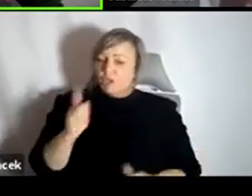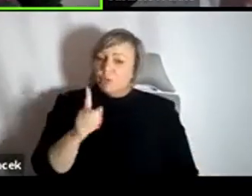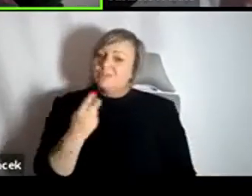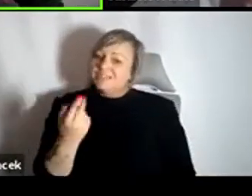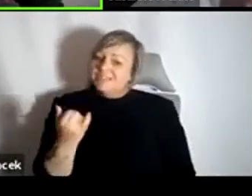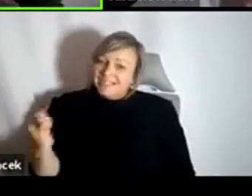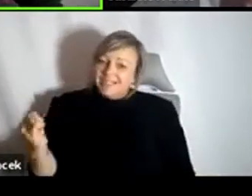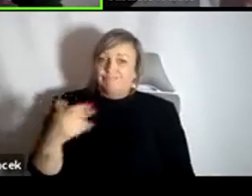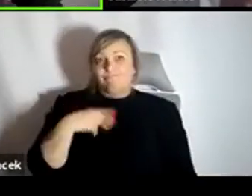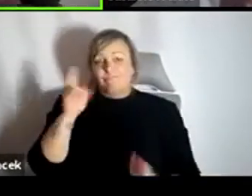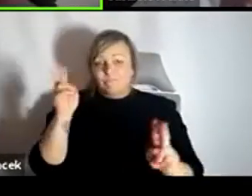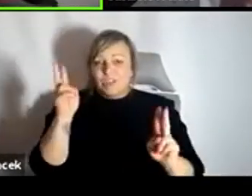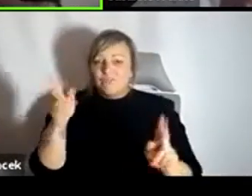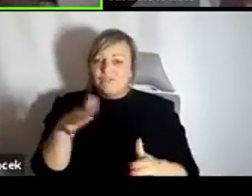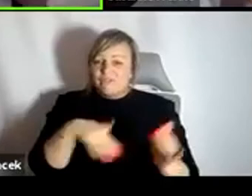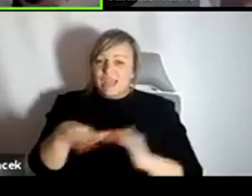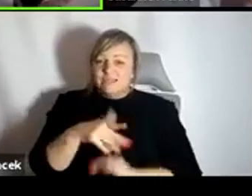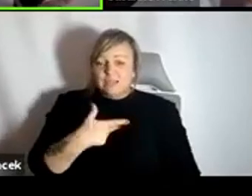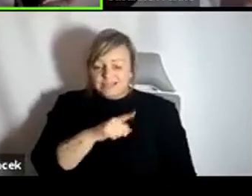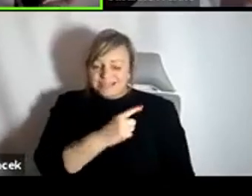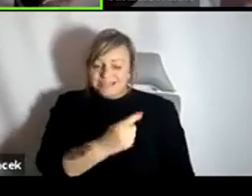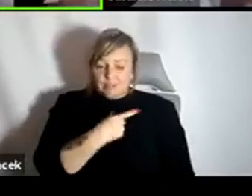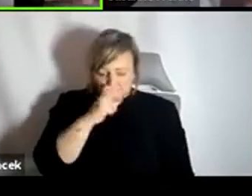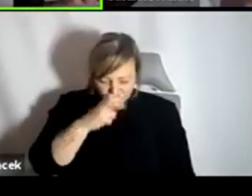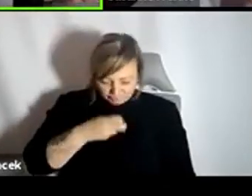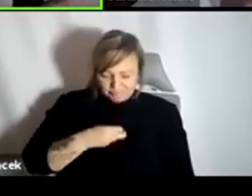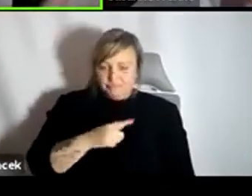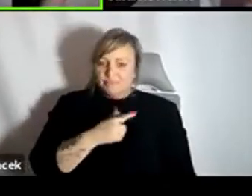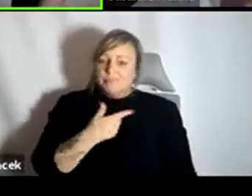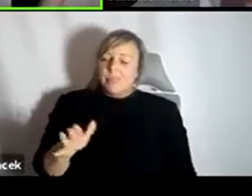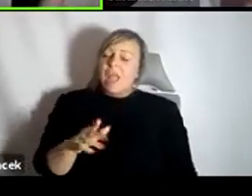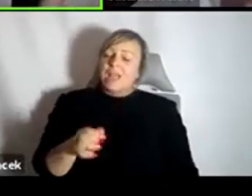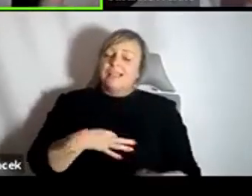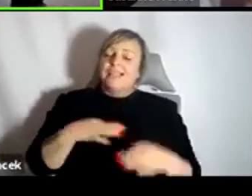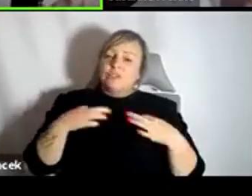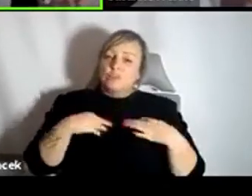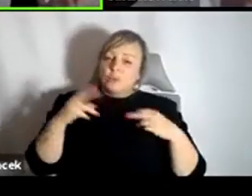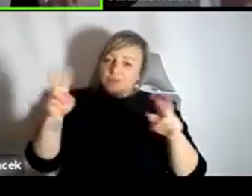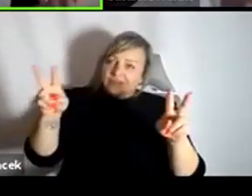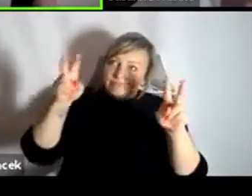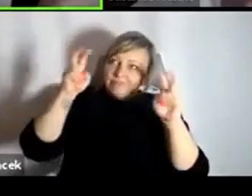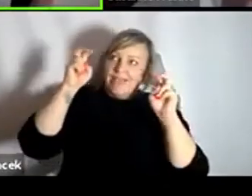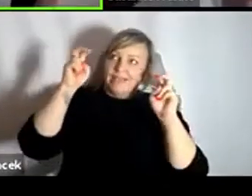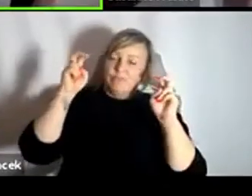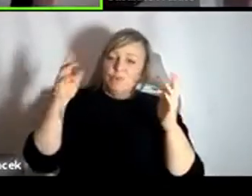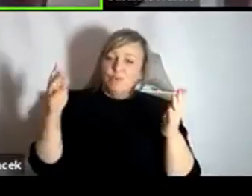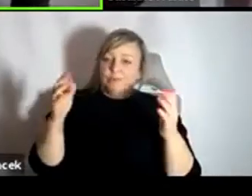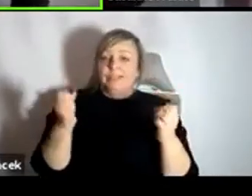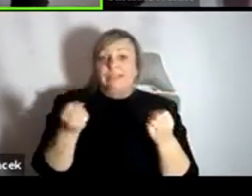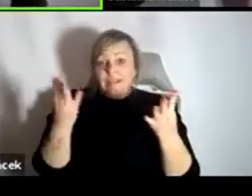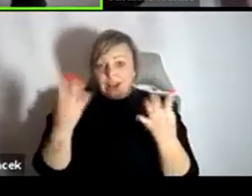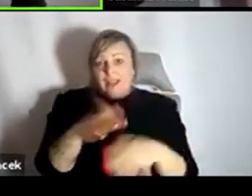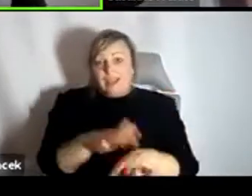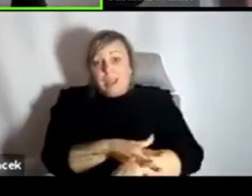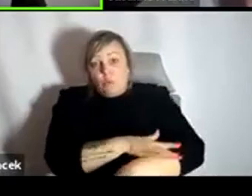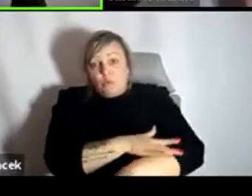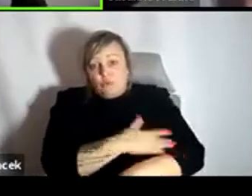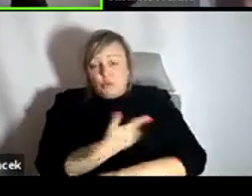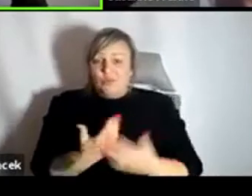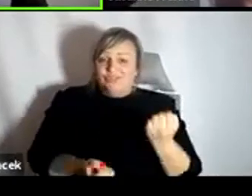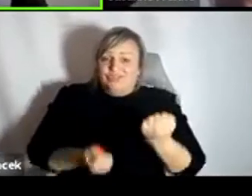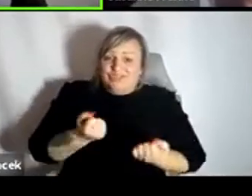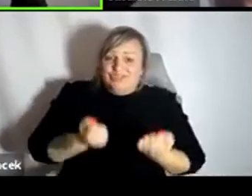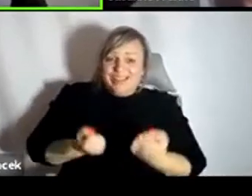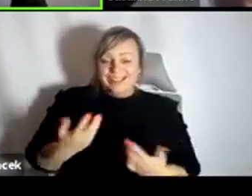sie da vielleicht eine gesündere Waage hinkriegen, was natürlich mit einer Emotion schwer herzustellen ist, also mit